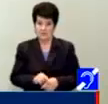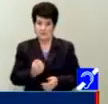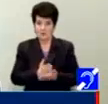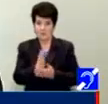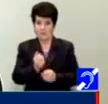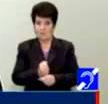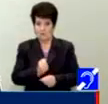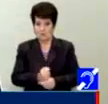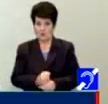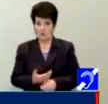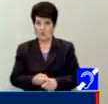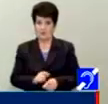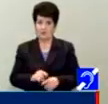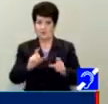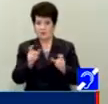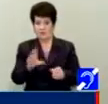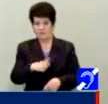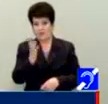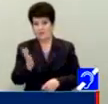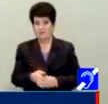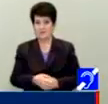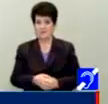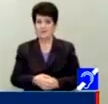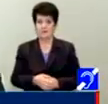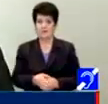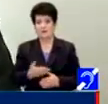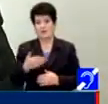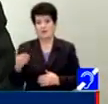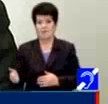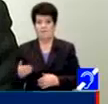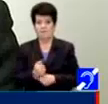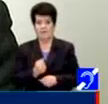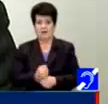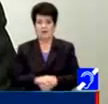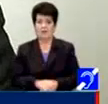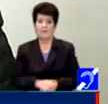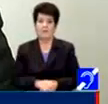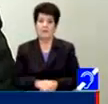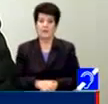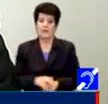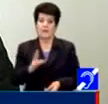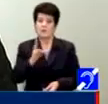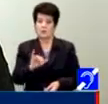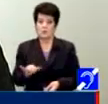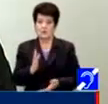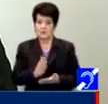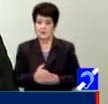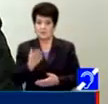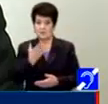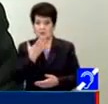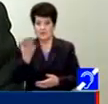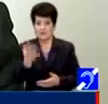sau fiind el în funcție sau deja fiind în afara exercitării deci aceste funcții. Deci nu suntem în